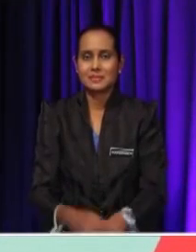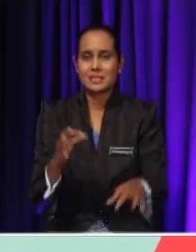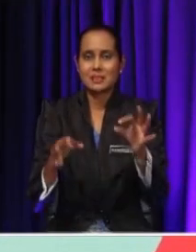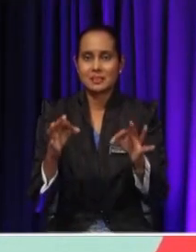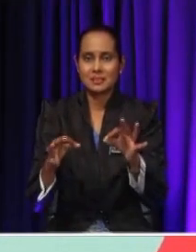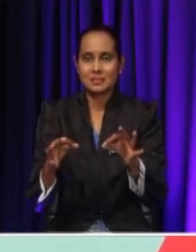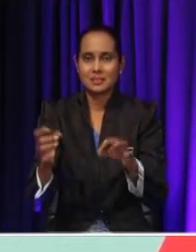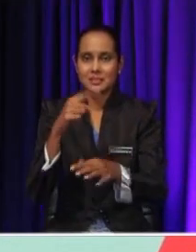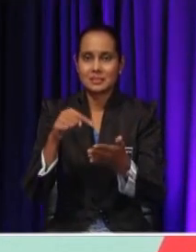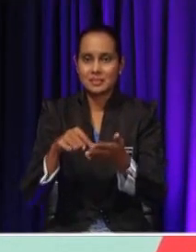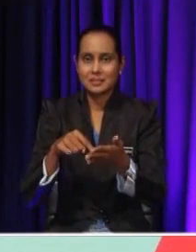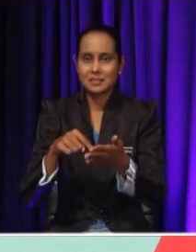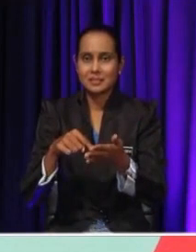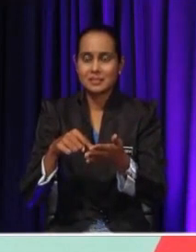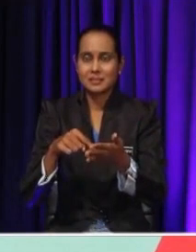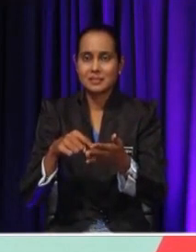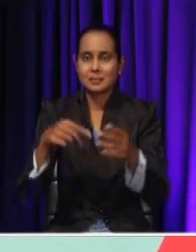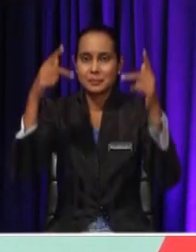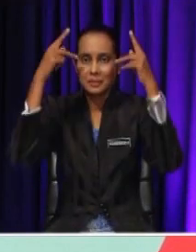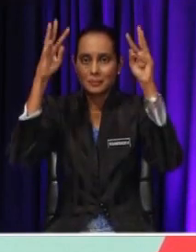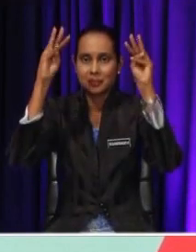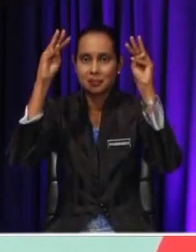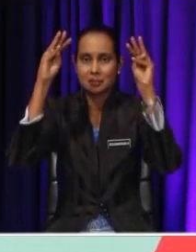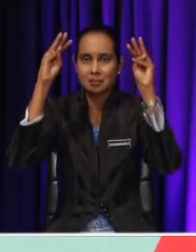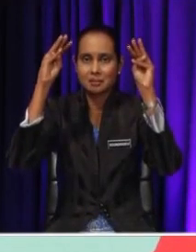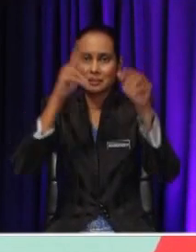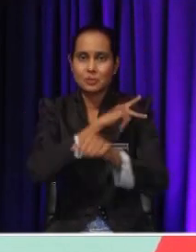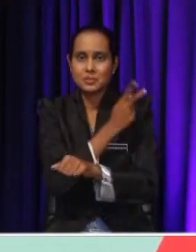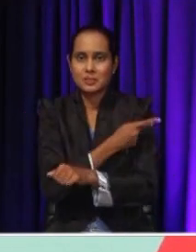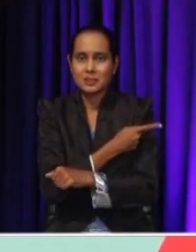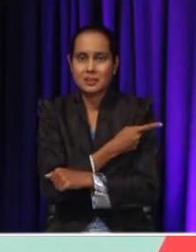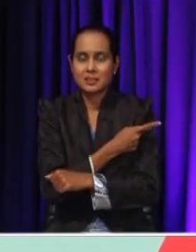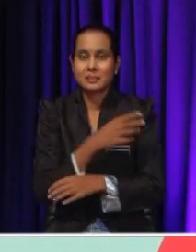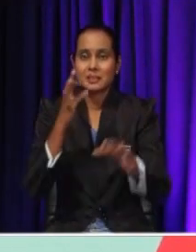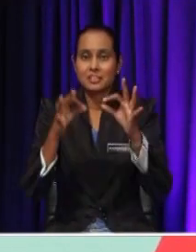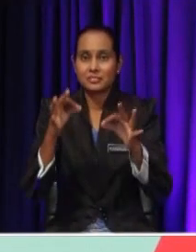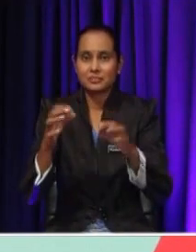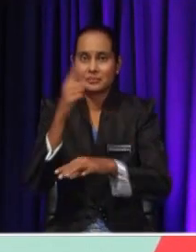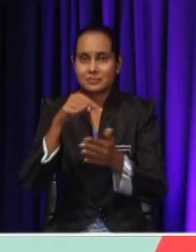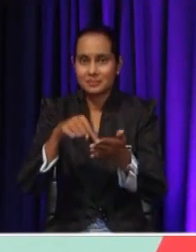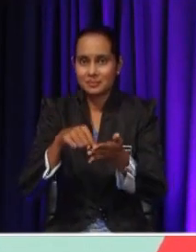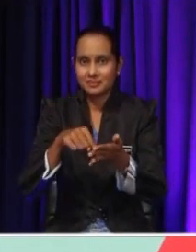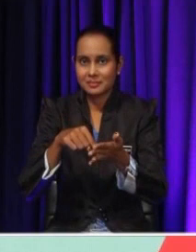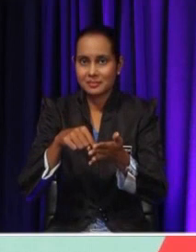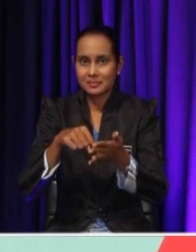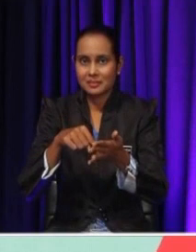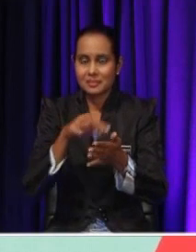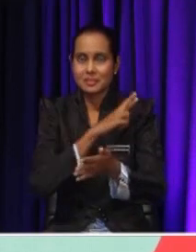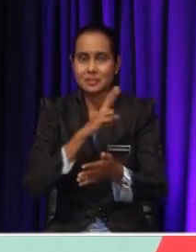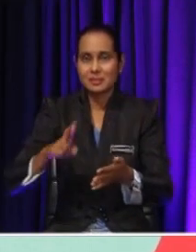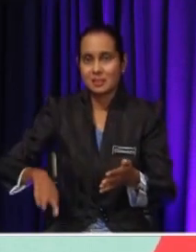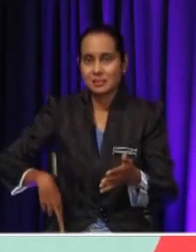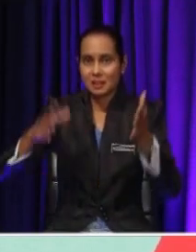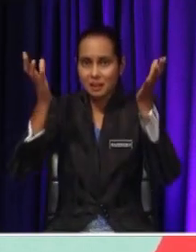jika hari ini Seorang perdana menteri berkuasa jika hari ini seorang raja